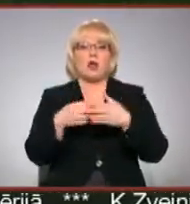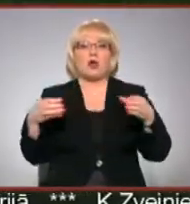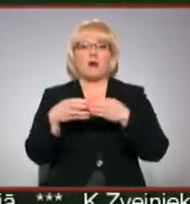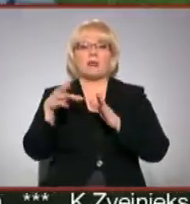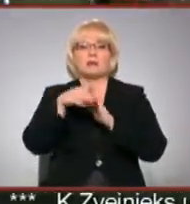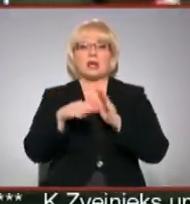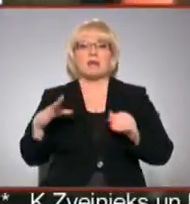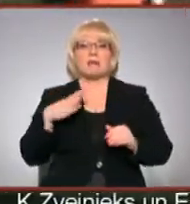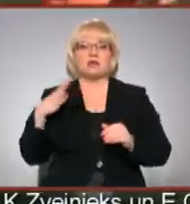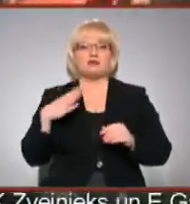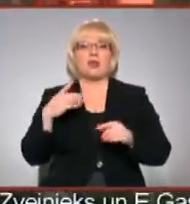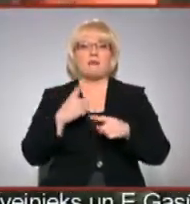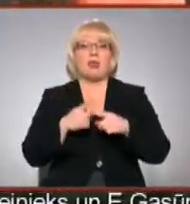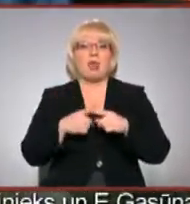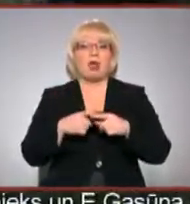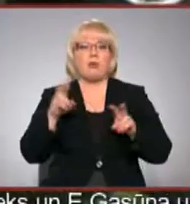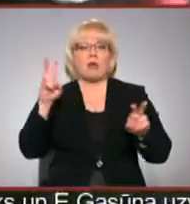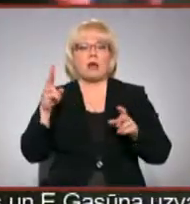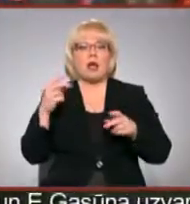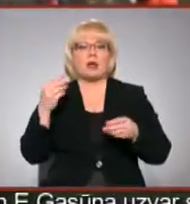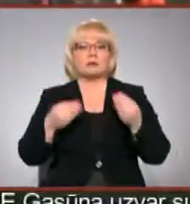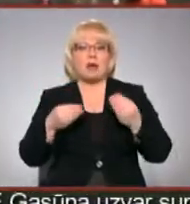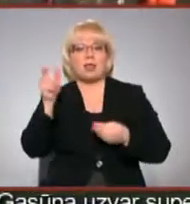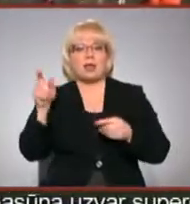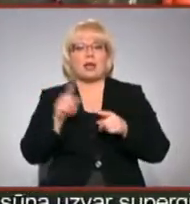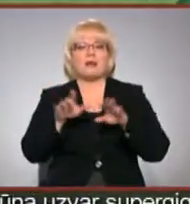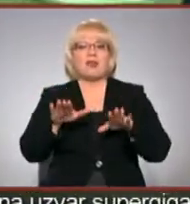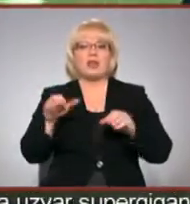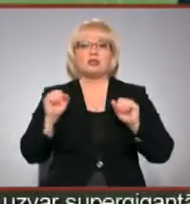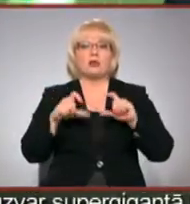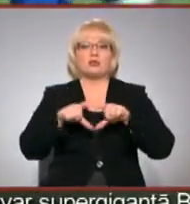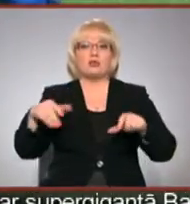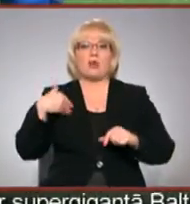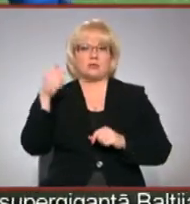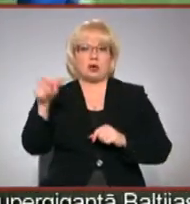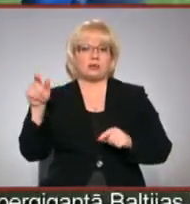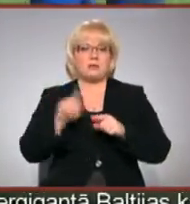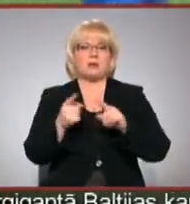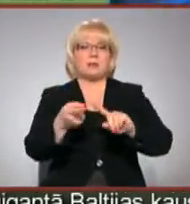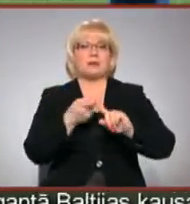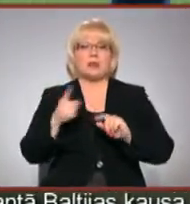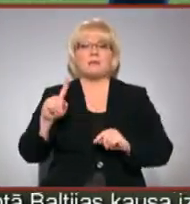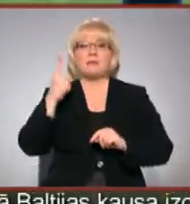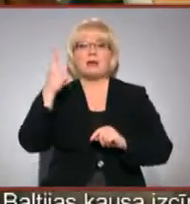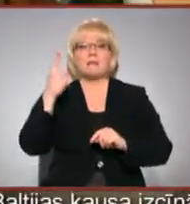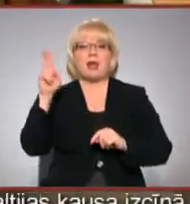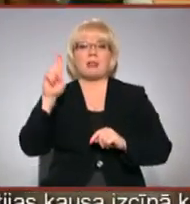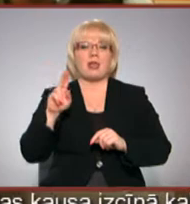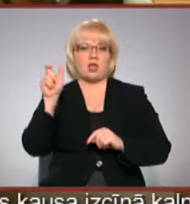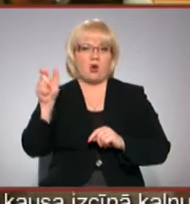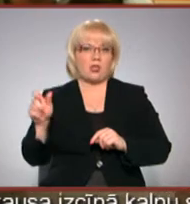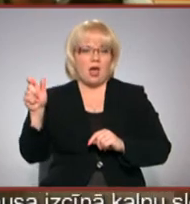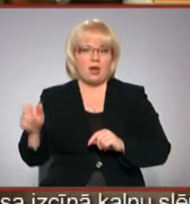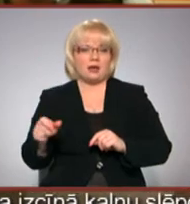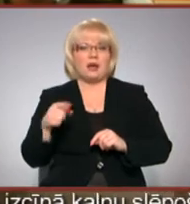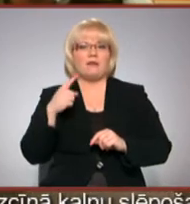gan bijušie Metalurga spēlētāji, gan vietējās sporta skolas audzēkņi. Tāpat jau piesaistīti pirmie leģionāri. Ja vērtē no